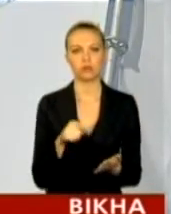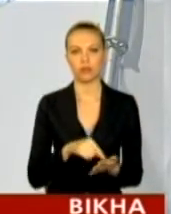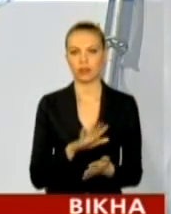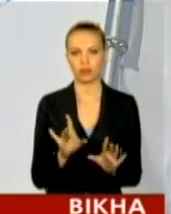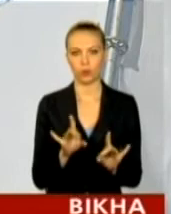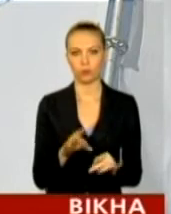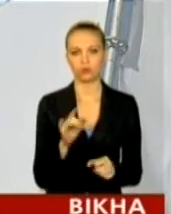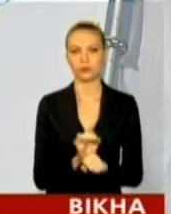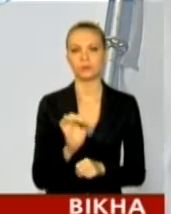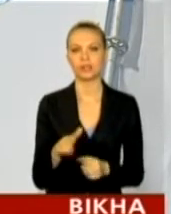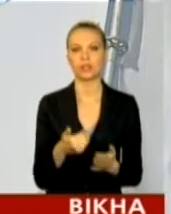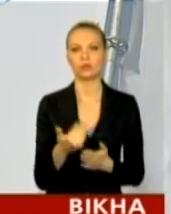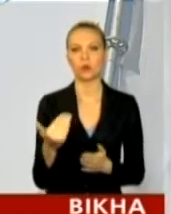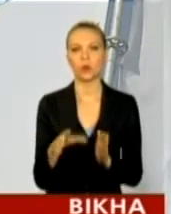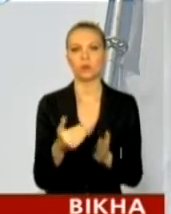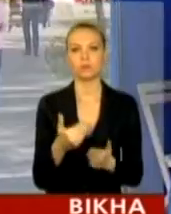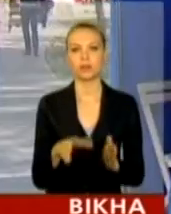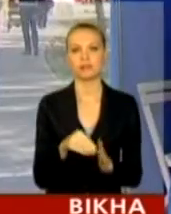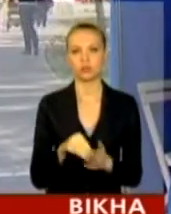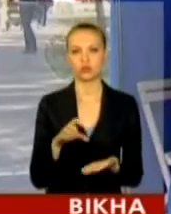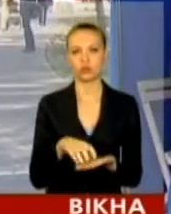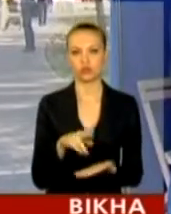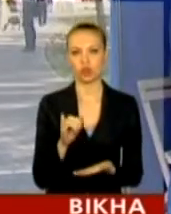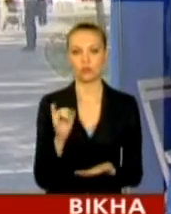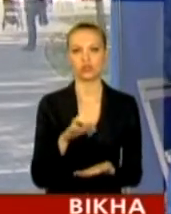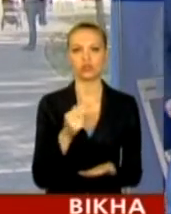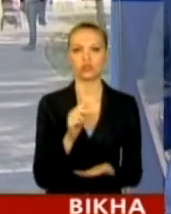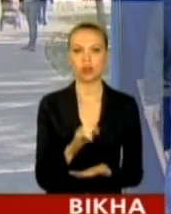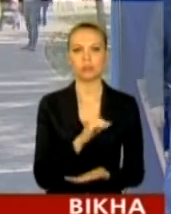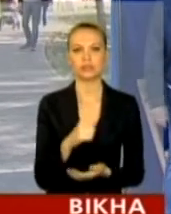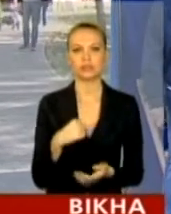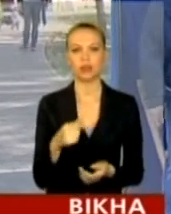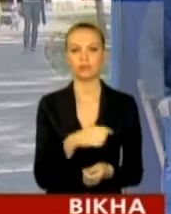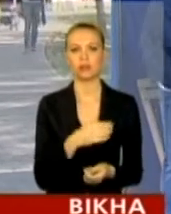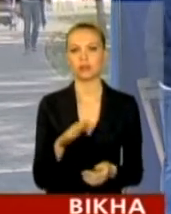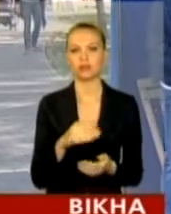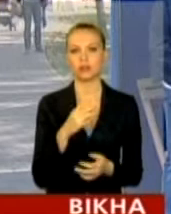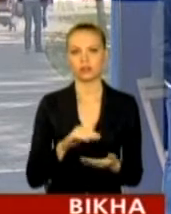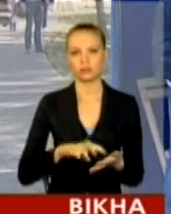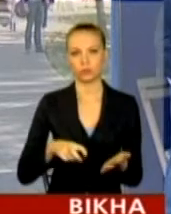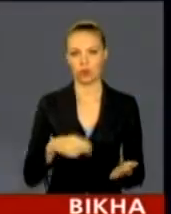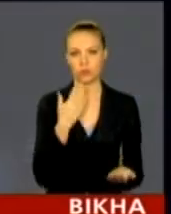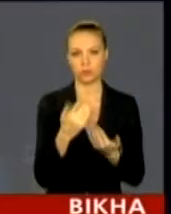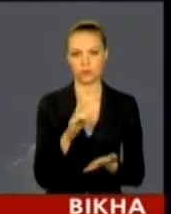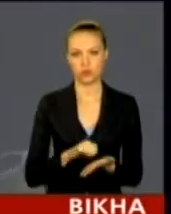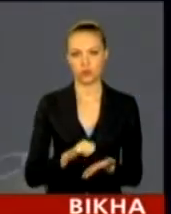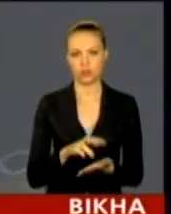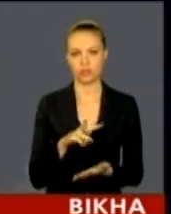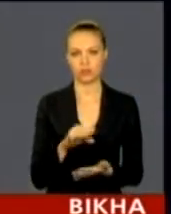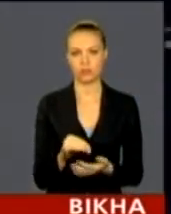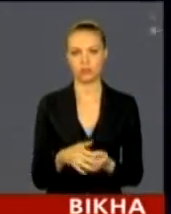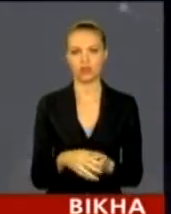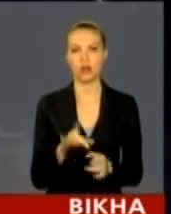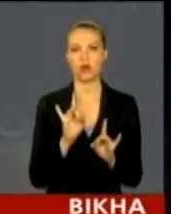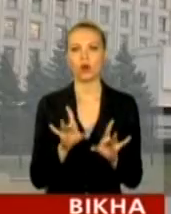коментують. Відрядили до його передвиборчого штабу. І штаб, і сам кандидат всіляко уникають спілкування із журналістами.